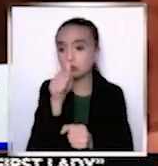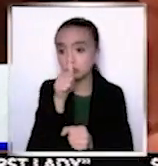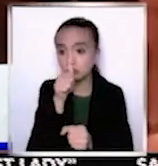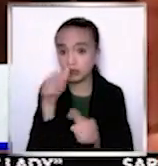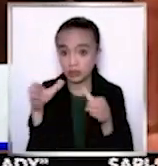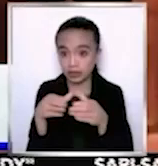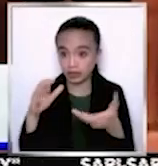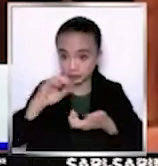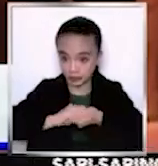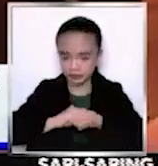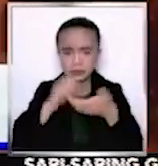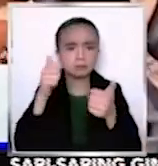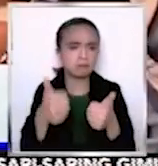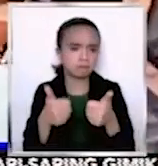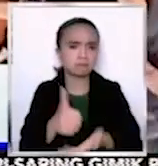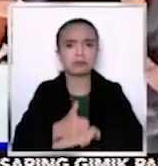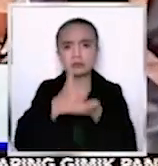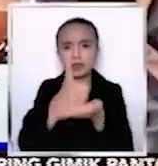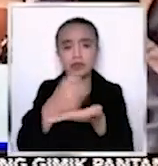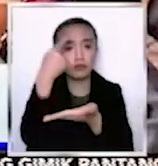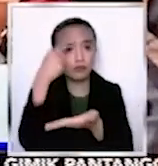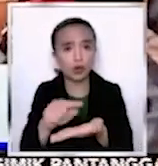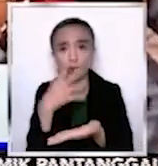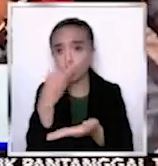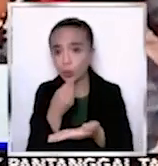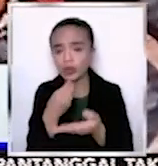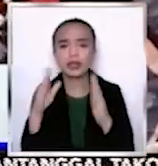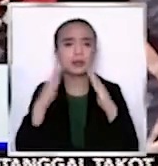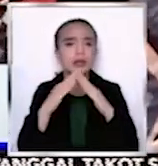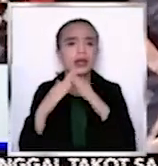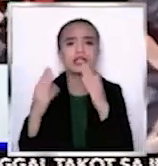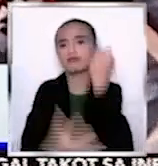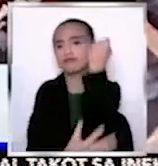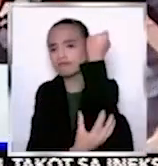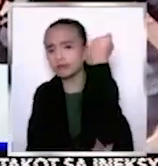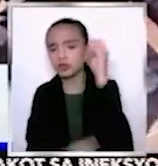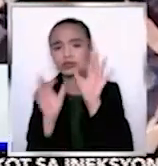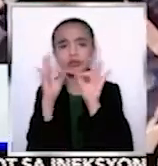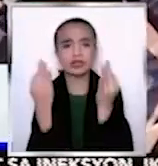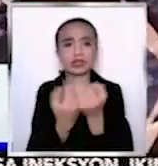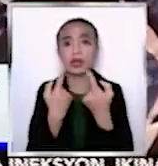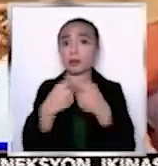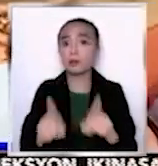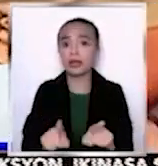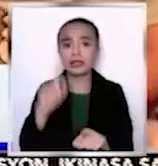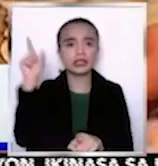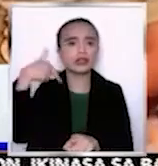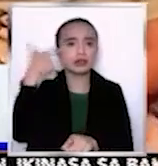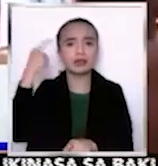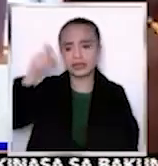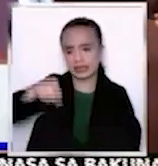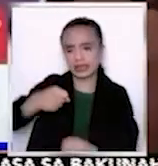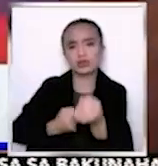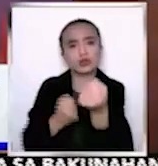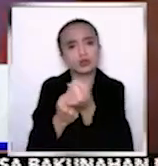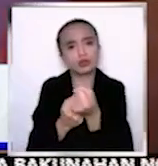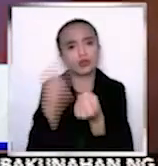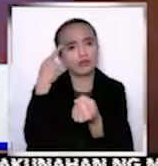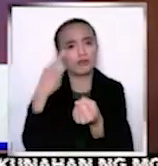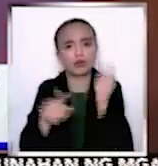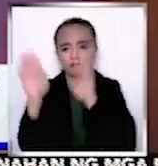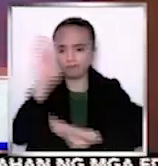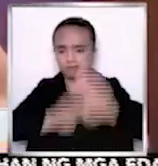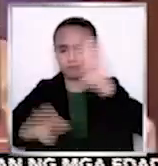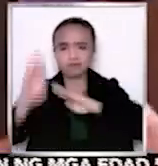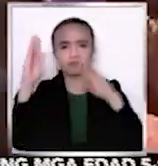bahay para sa mahihirap nating mga kababayan, pero kailangan daw ng suporta ng gobyerno para sa problema sa pabahay. Ana ata dire